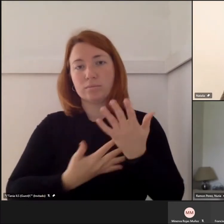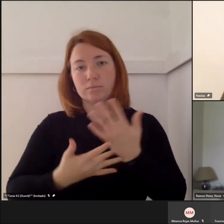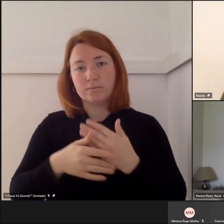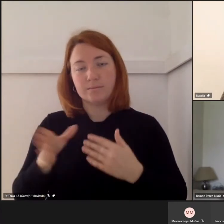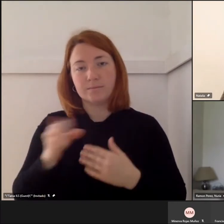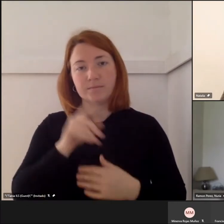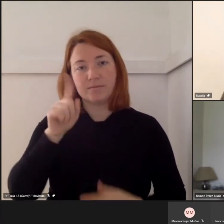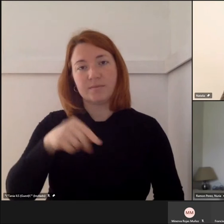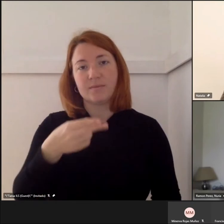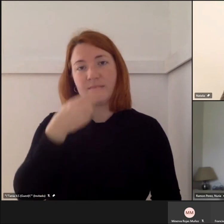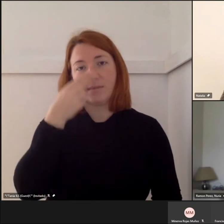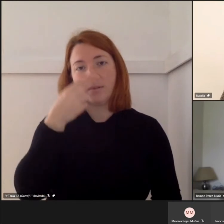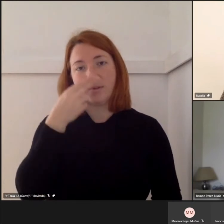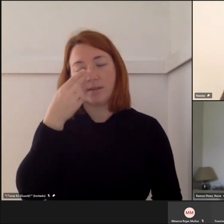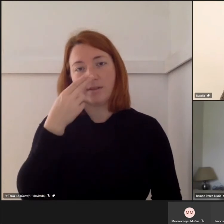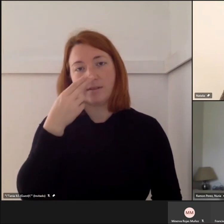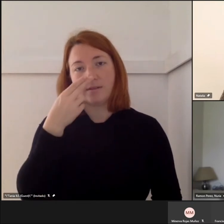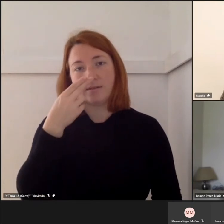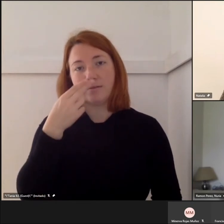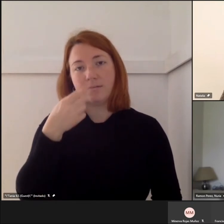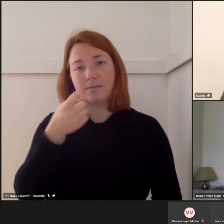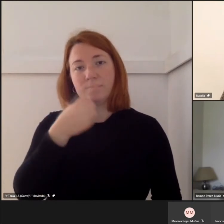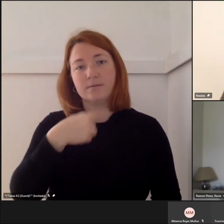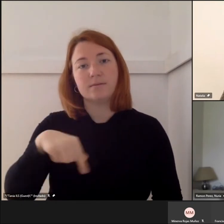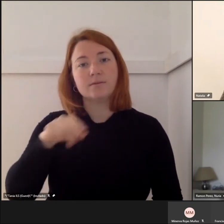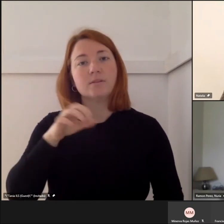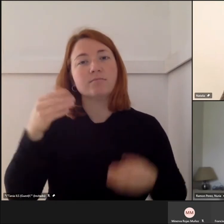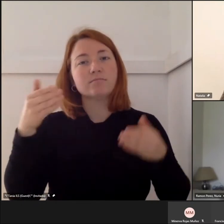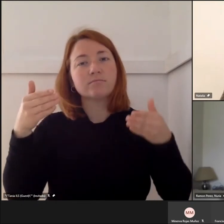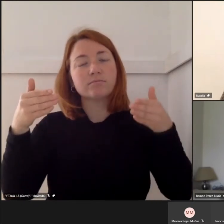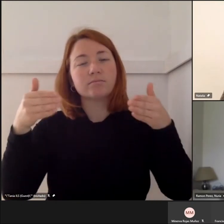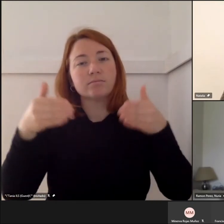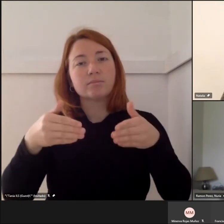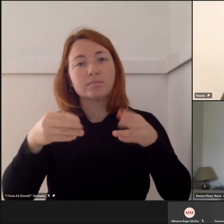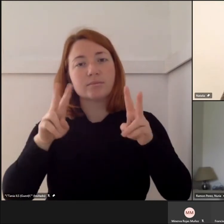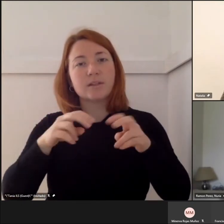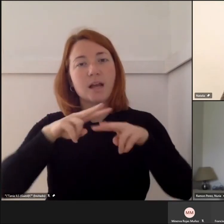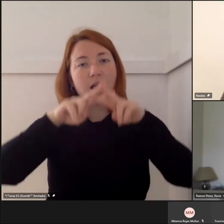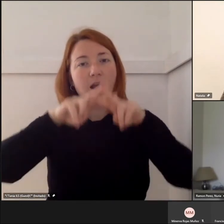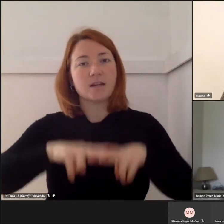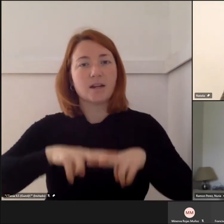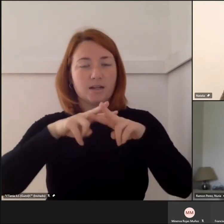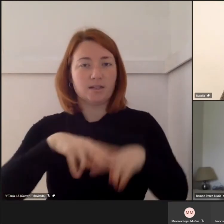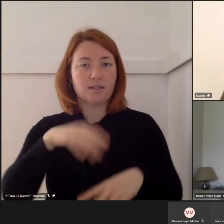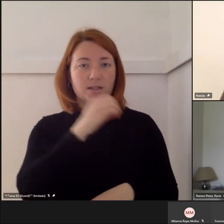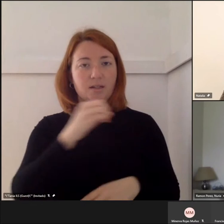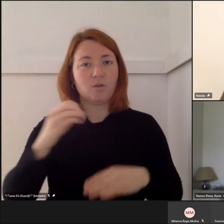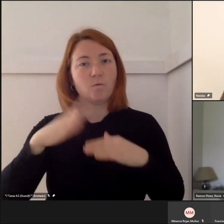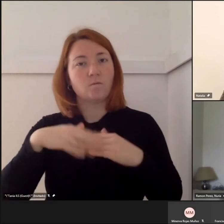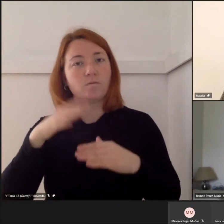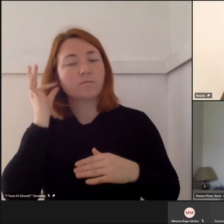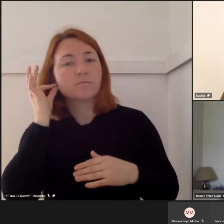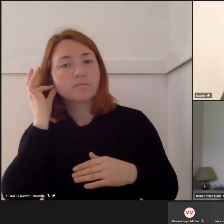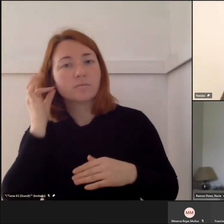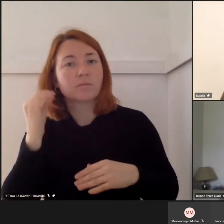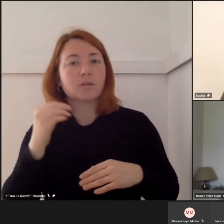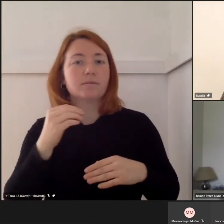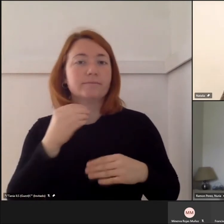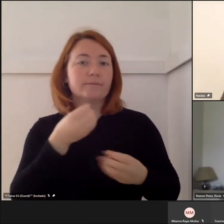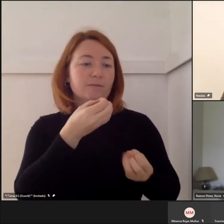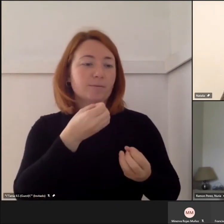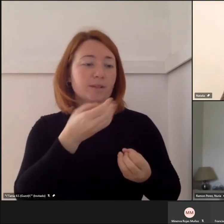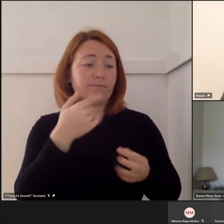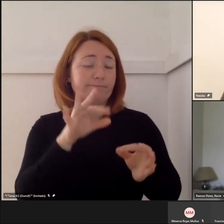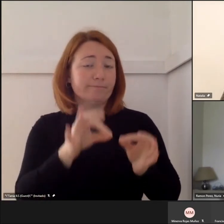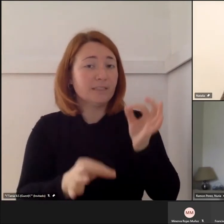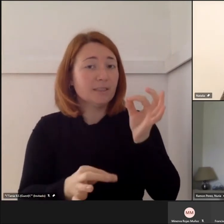mirem d'aprofundir els darrers temps, un vingut fent més en l'anàlisi dels feminicidis, no? No només en les dades, que per sort, diguem, són